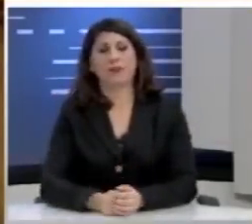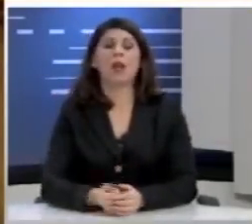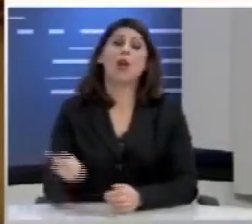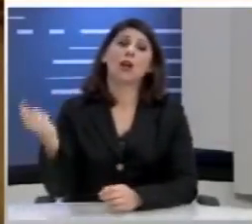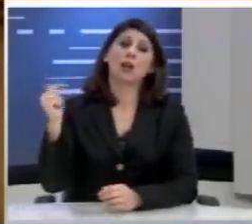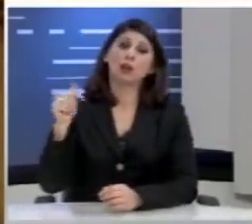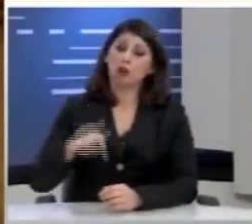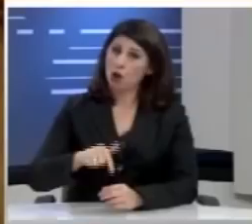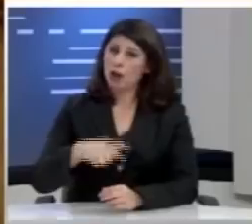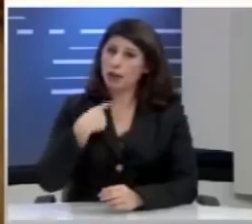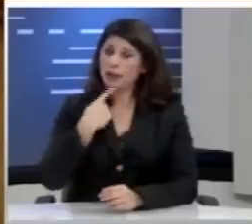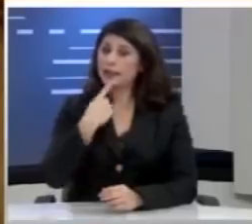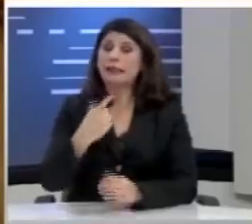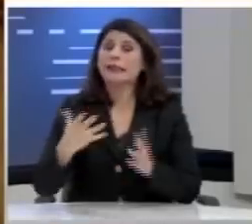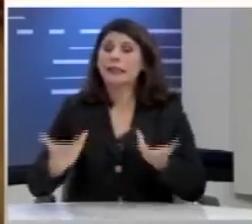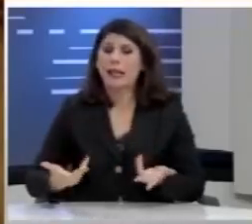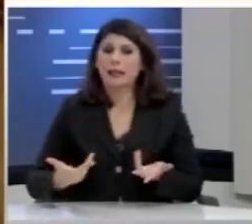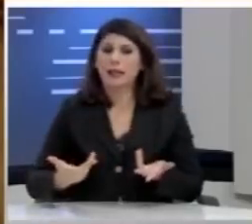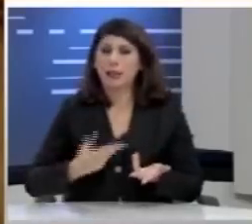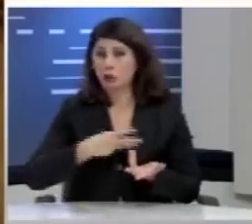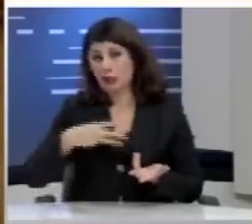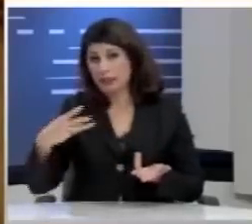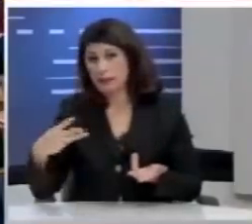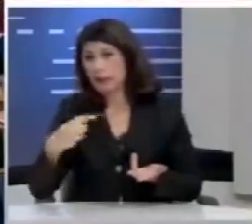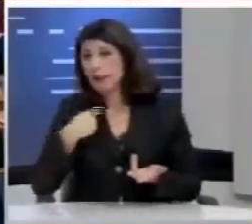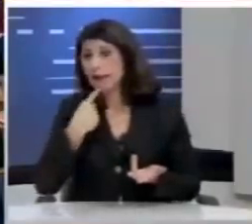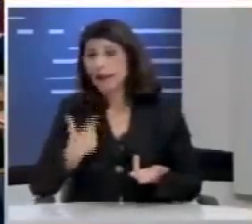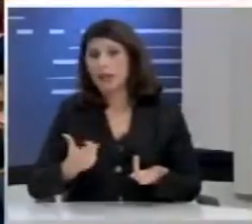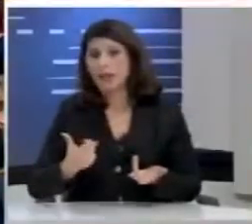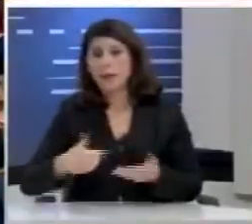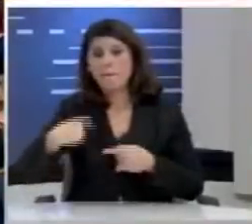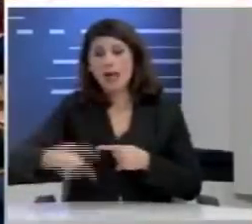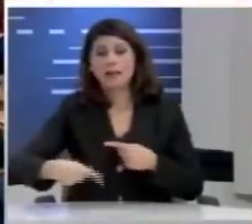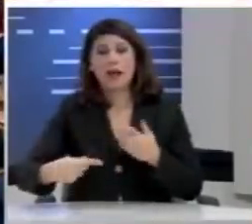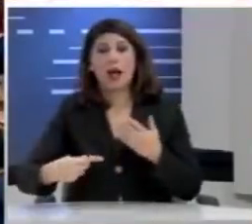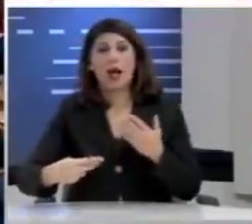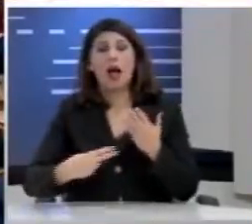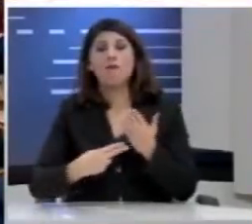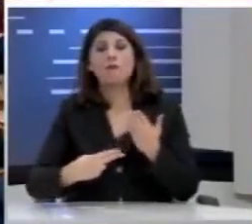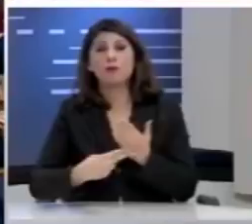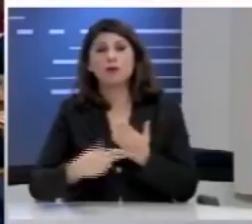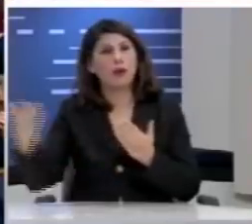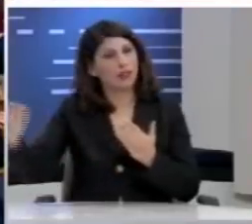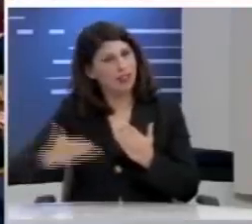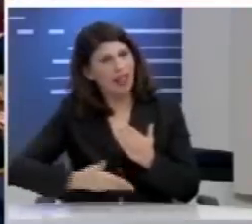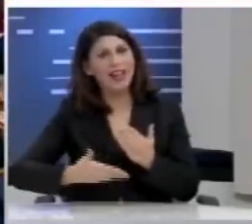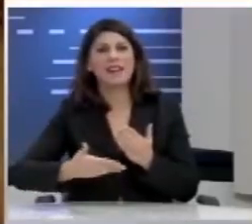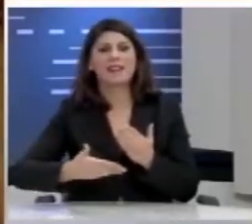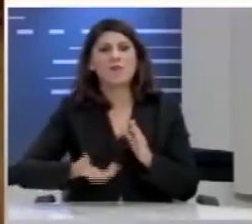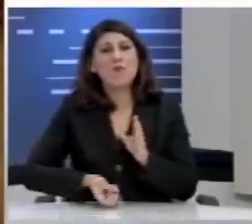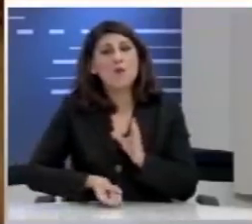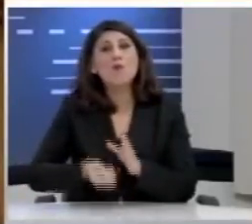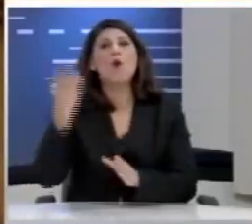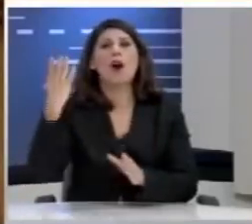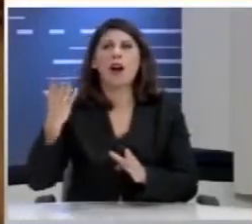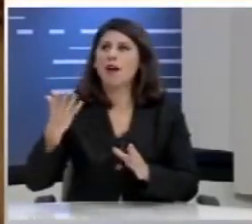Τώρα ισχυρίζεστε πως μετά τον Αύγουστο έρχεται η φιλολαϊκή τομή,